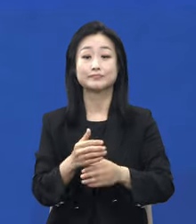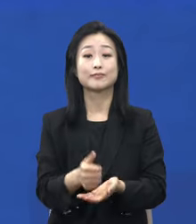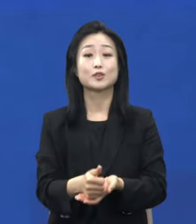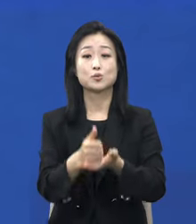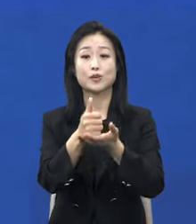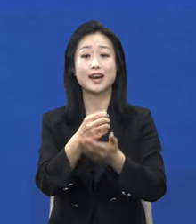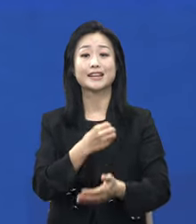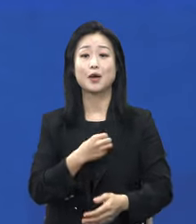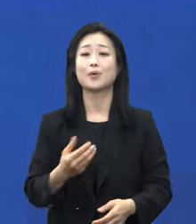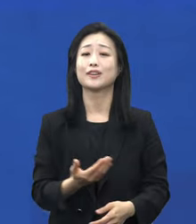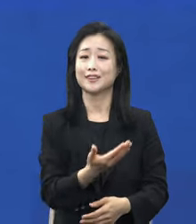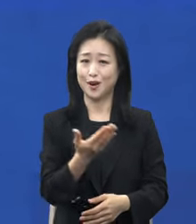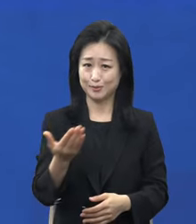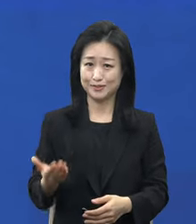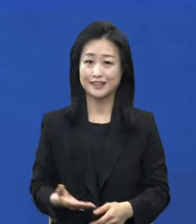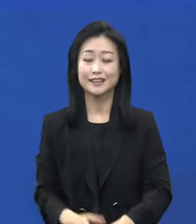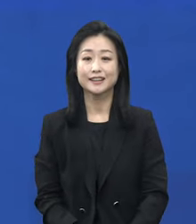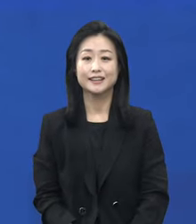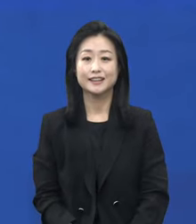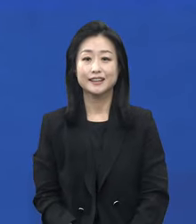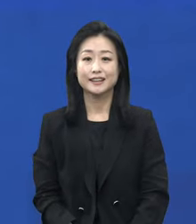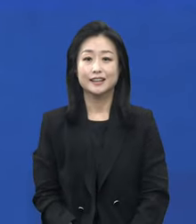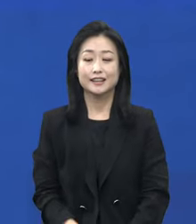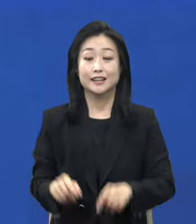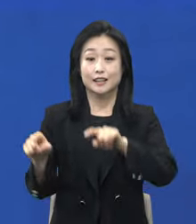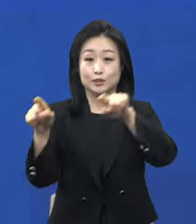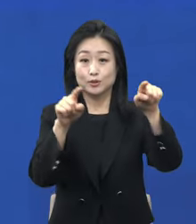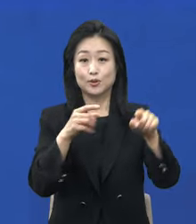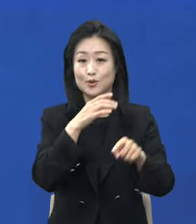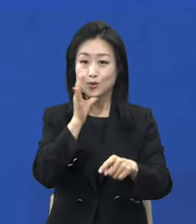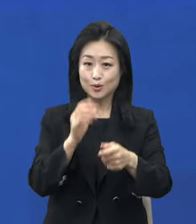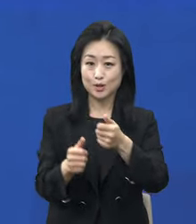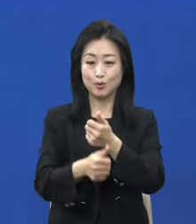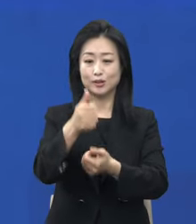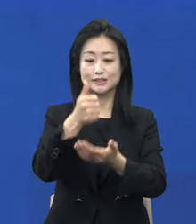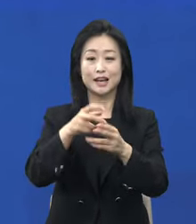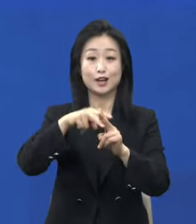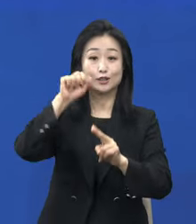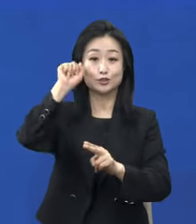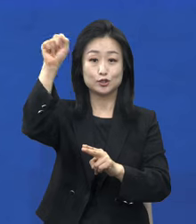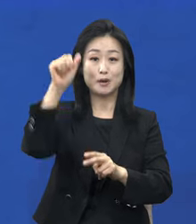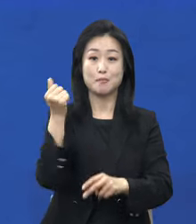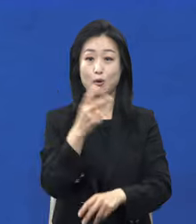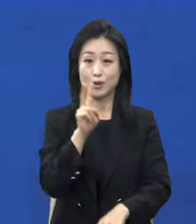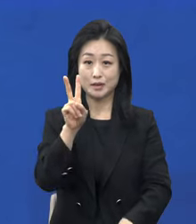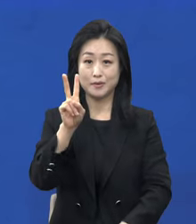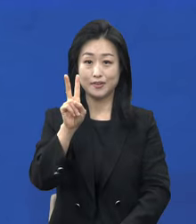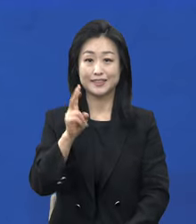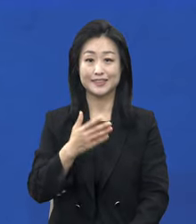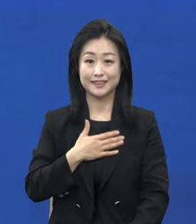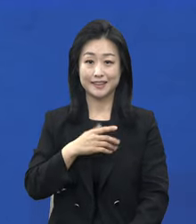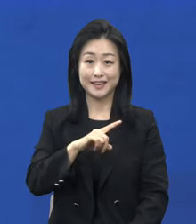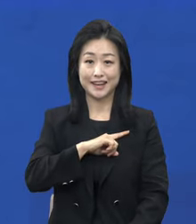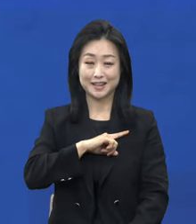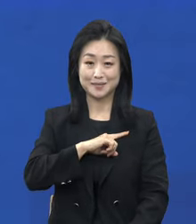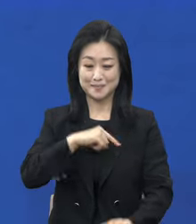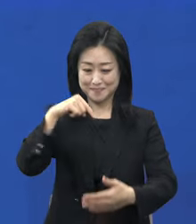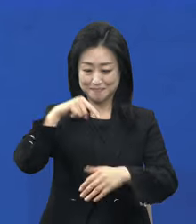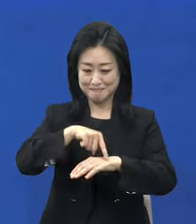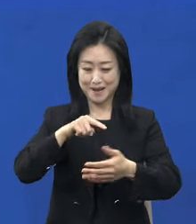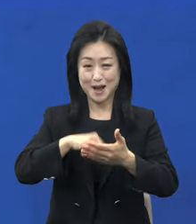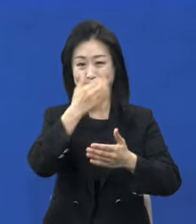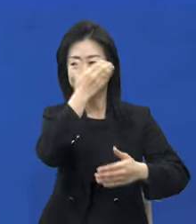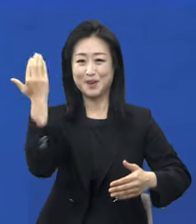존경하는 당원 동지 여러분, 전국 노인위원장 후보 기호 2번 젊은 노인